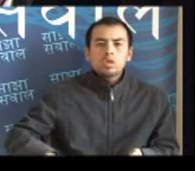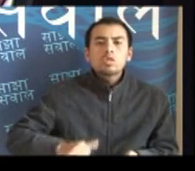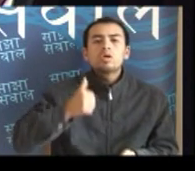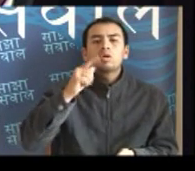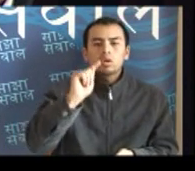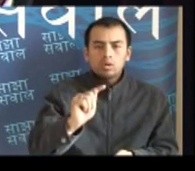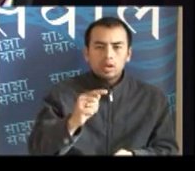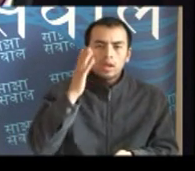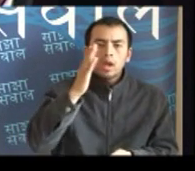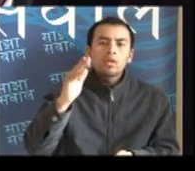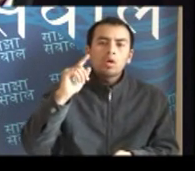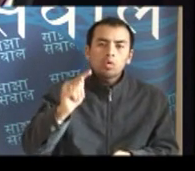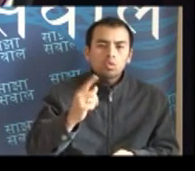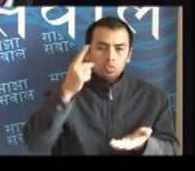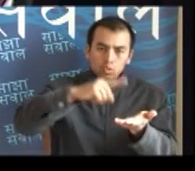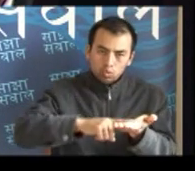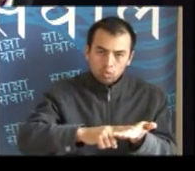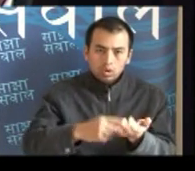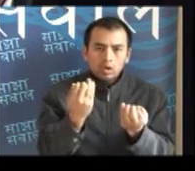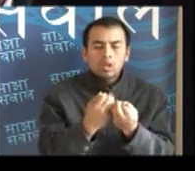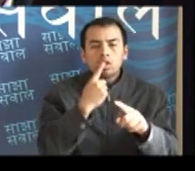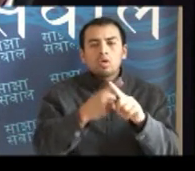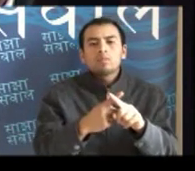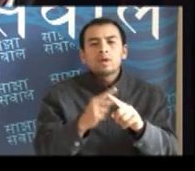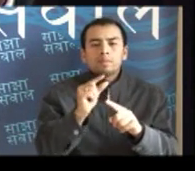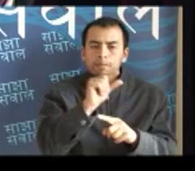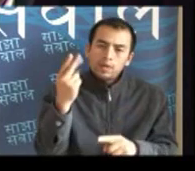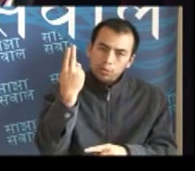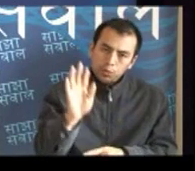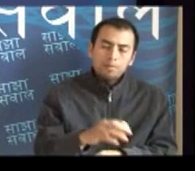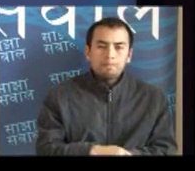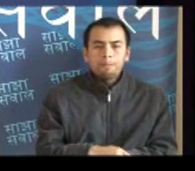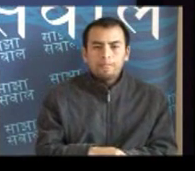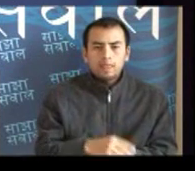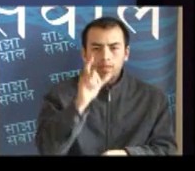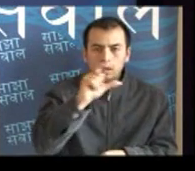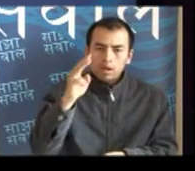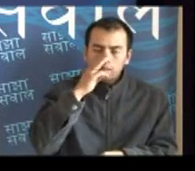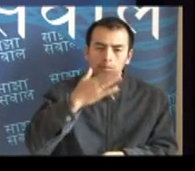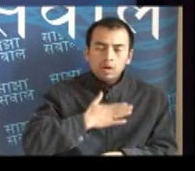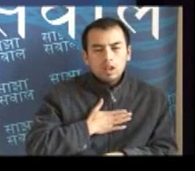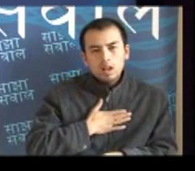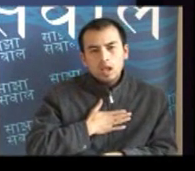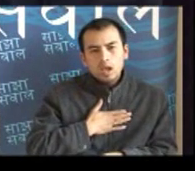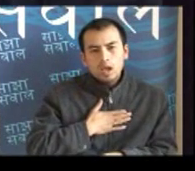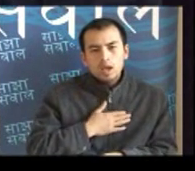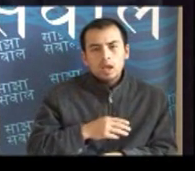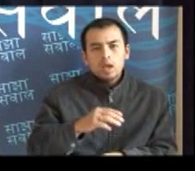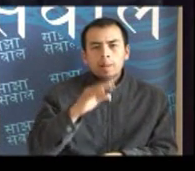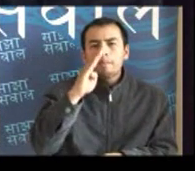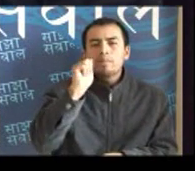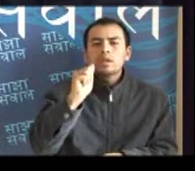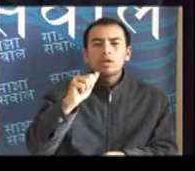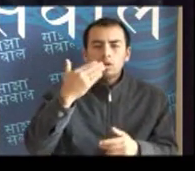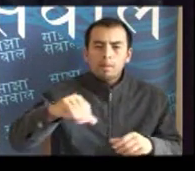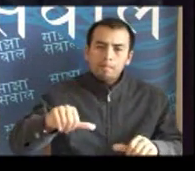जिन्दगीको यात्राको प्रारम्भ गर्ने सकारात्मक अध्यायको सुरुवात थियो। नेपालमा मैले करिब स्नातक